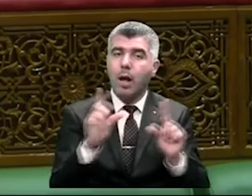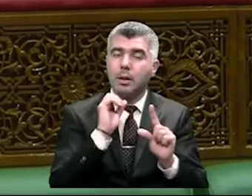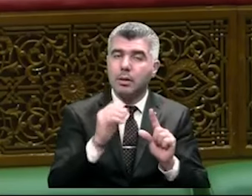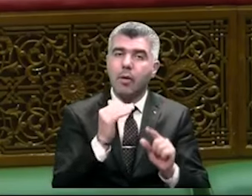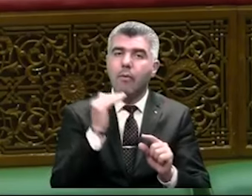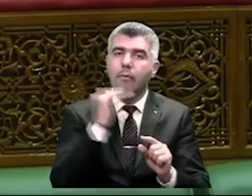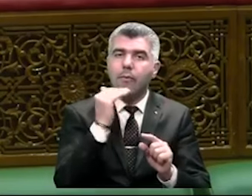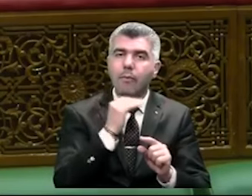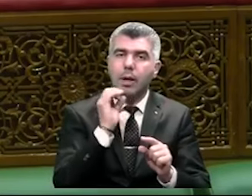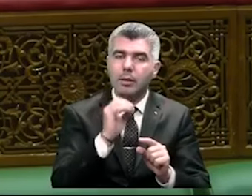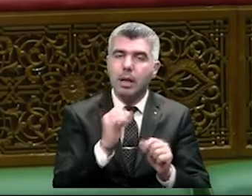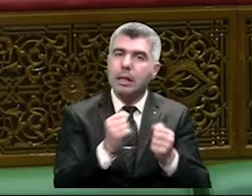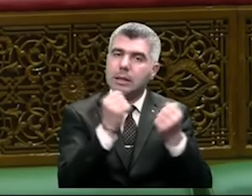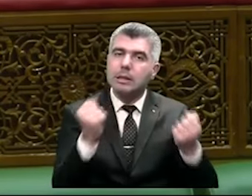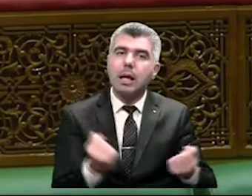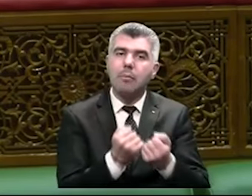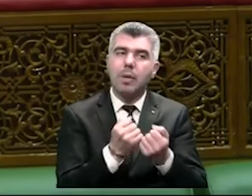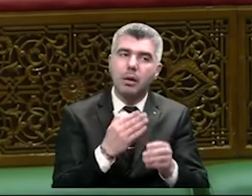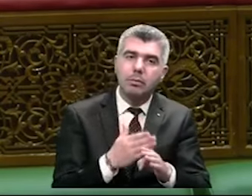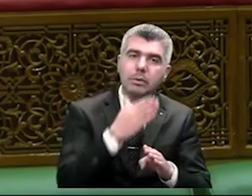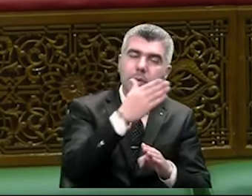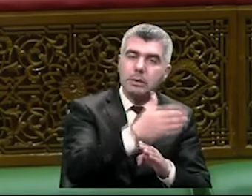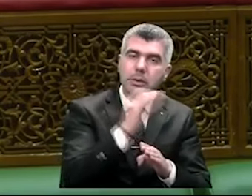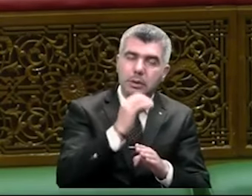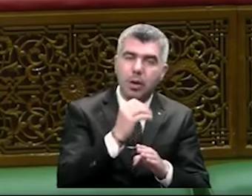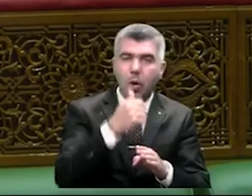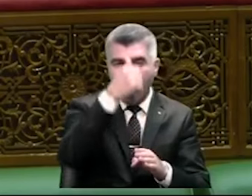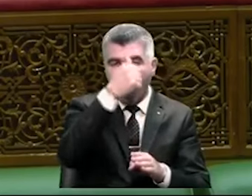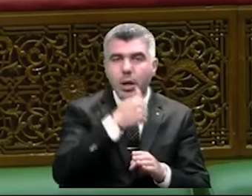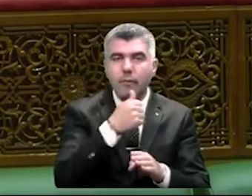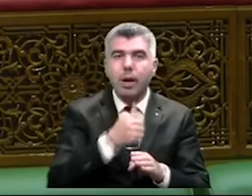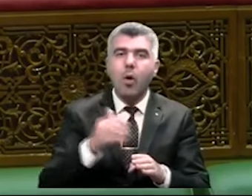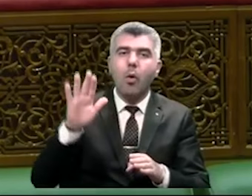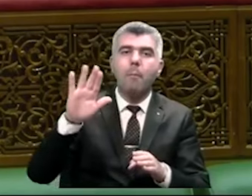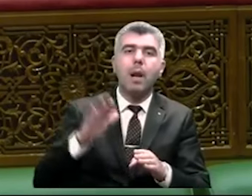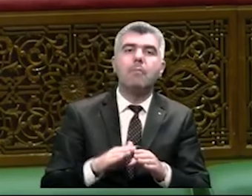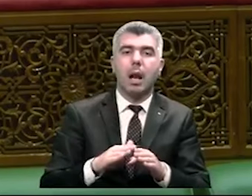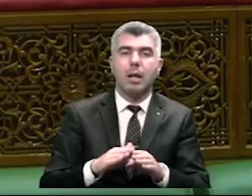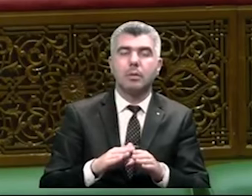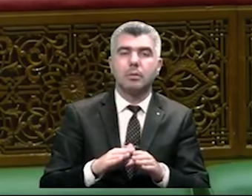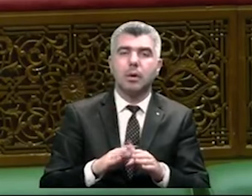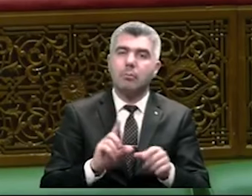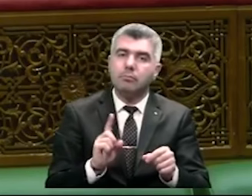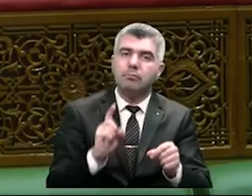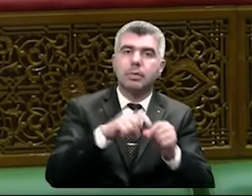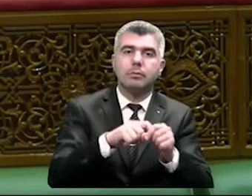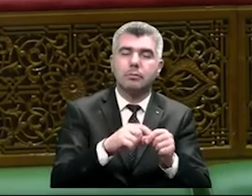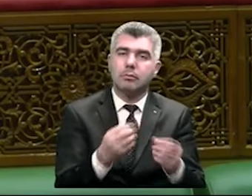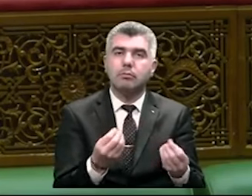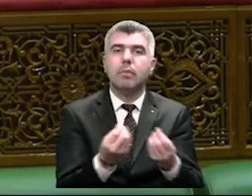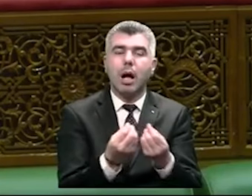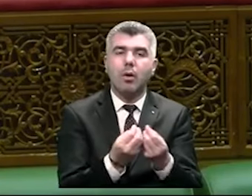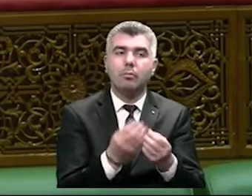تسريع وتيره وصول التنميه الى اقليم خنيفره وتنغير حيث ان هذه الزياره الميدانيه